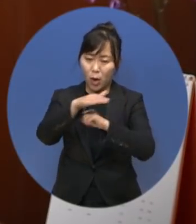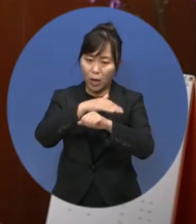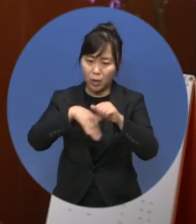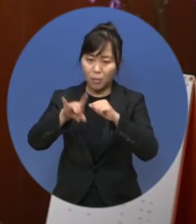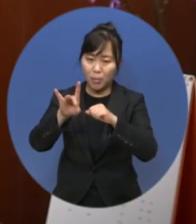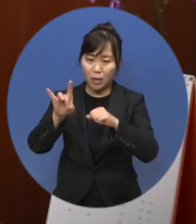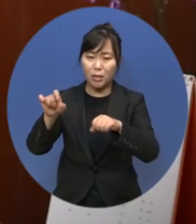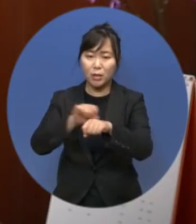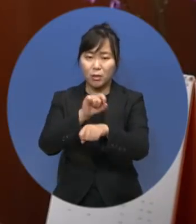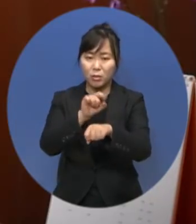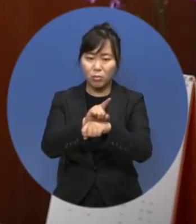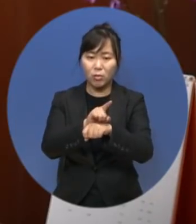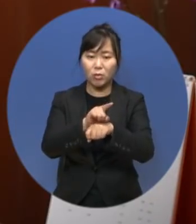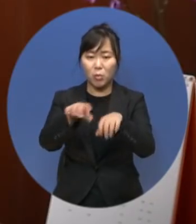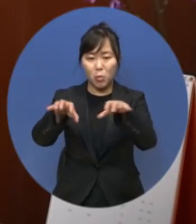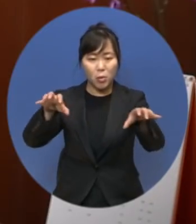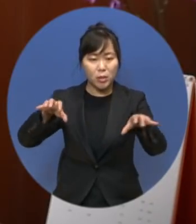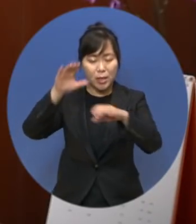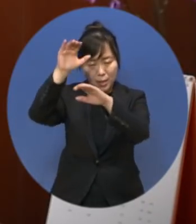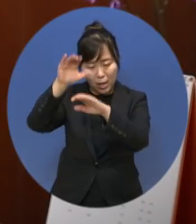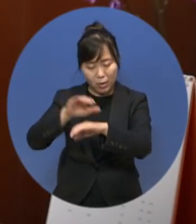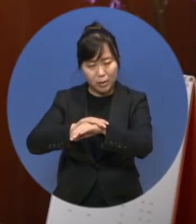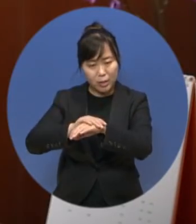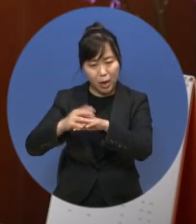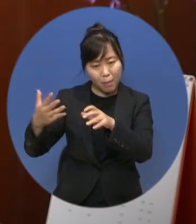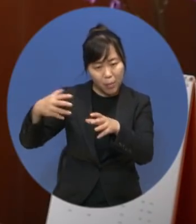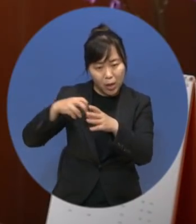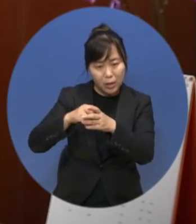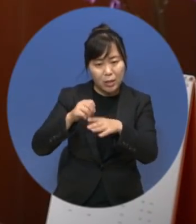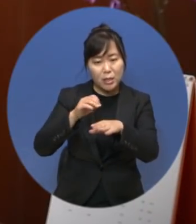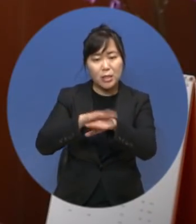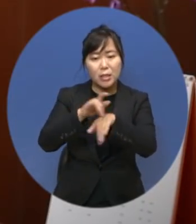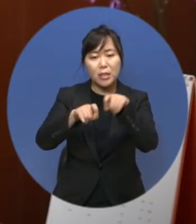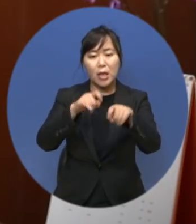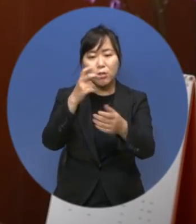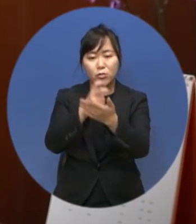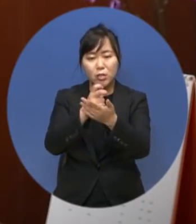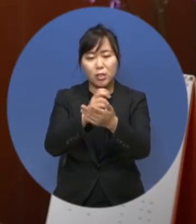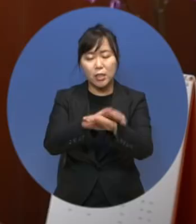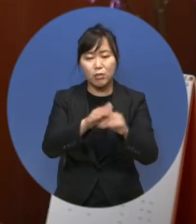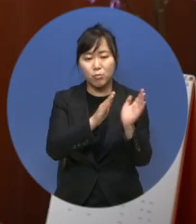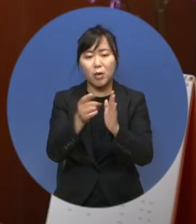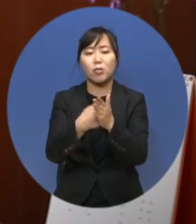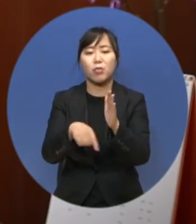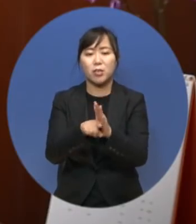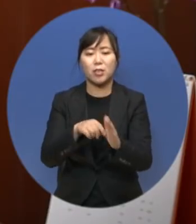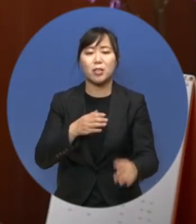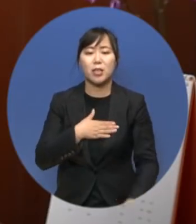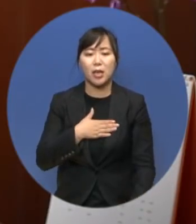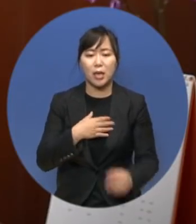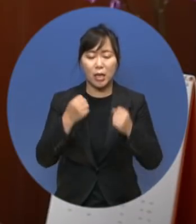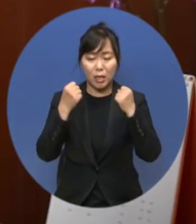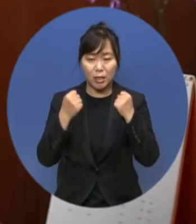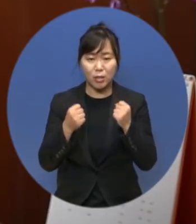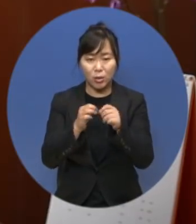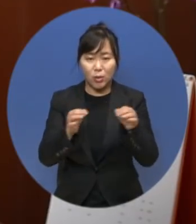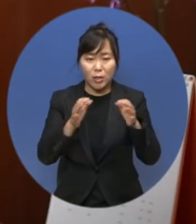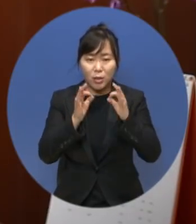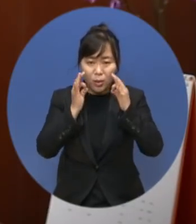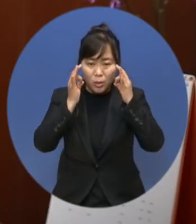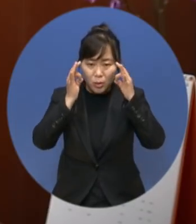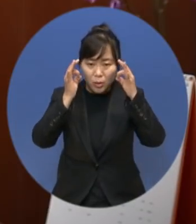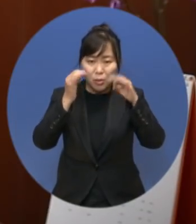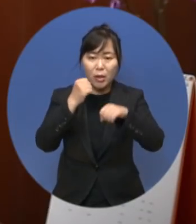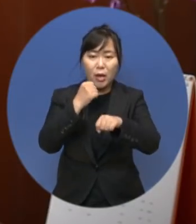환경별 특성과 현장 목소리를 잘 반영한 시행 규칙이 만들어질 수 있도록 제가 있는 자리에서